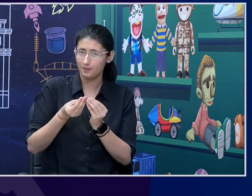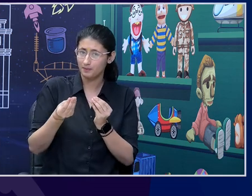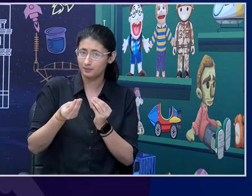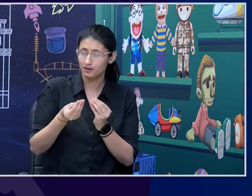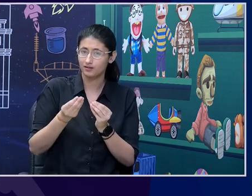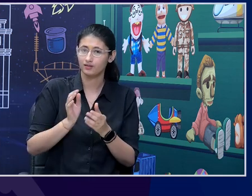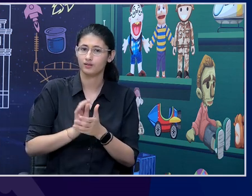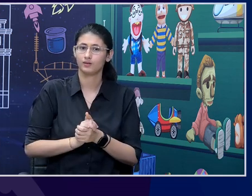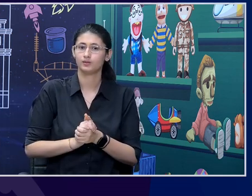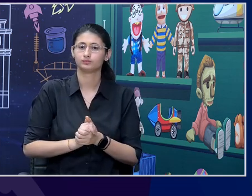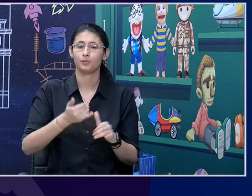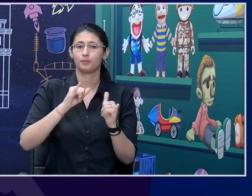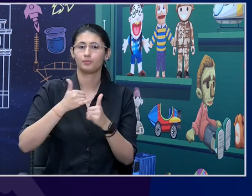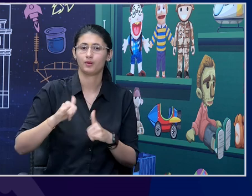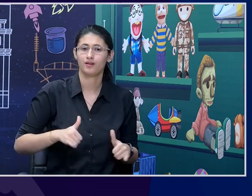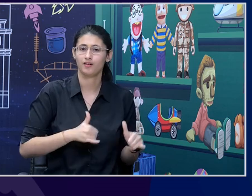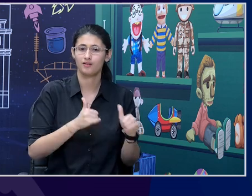था